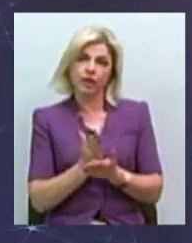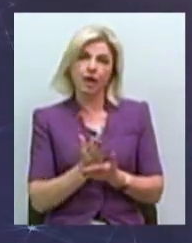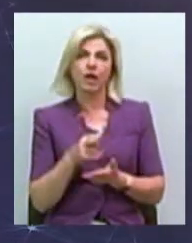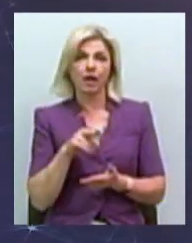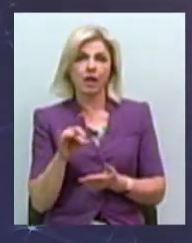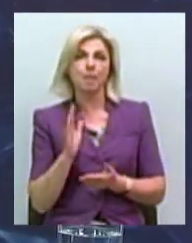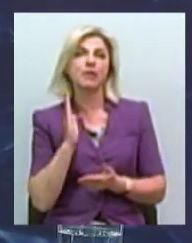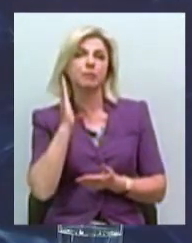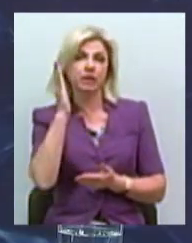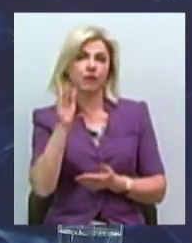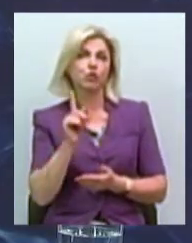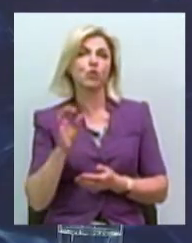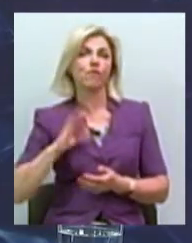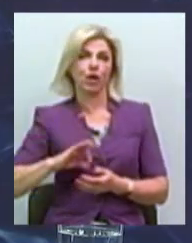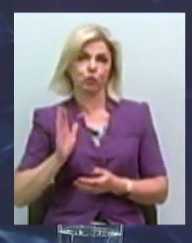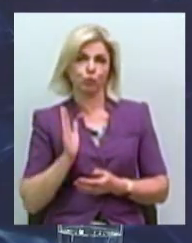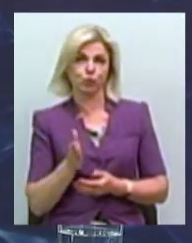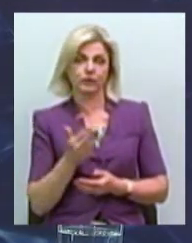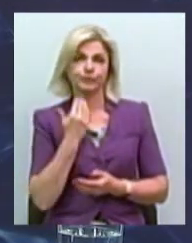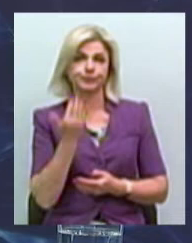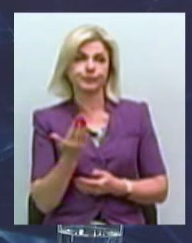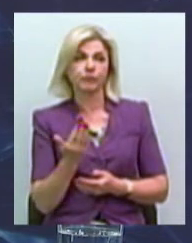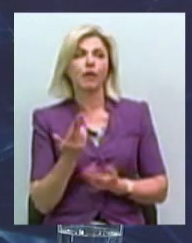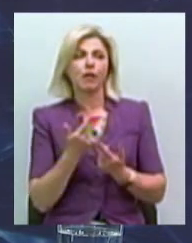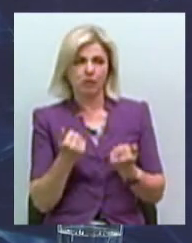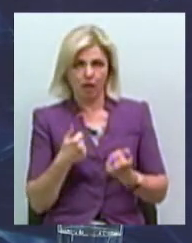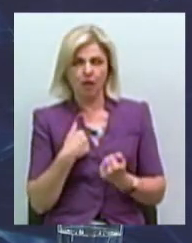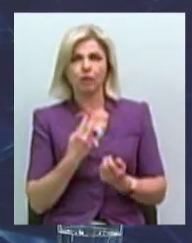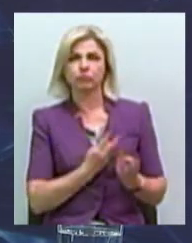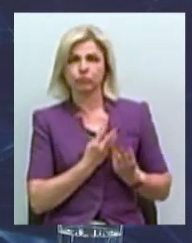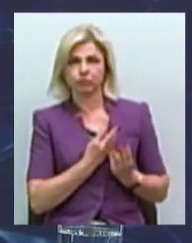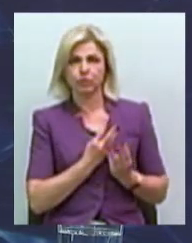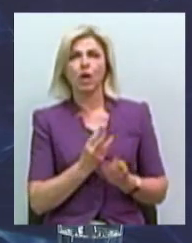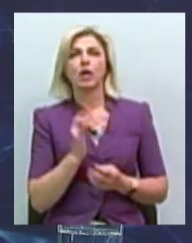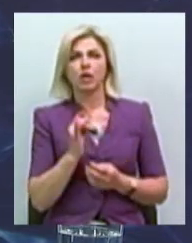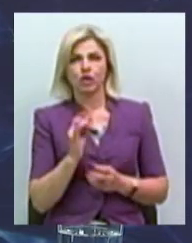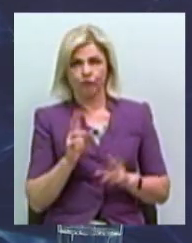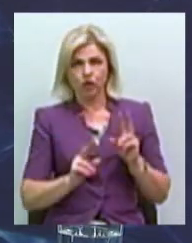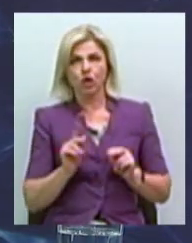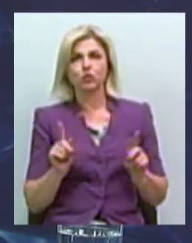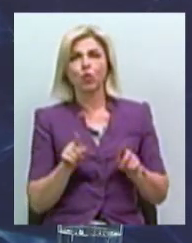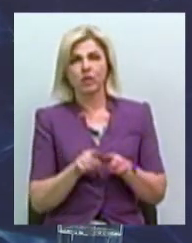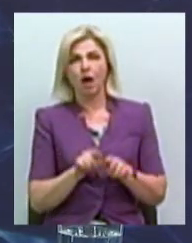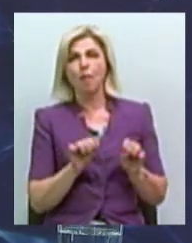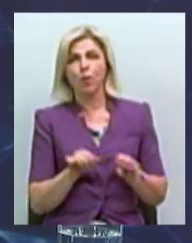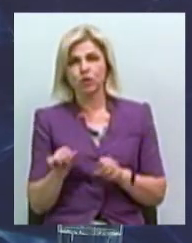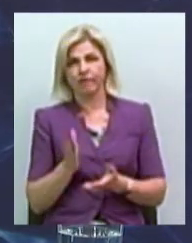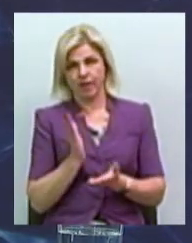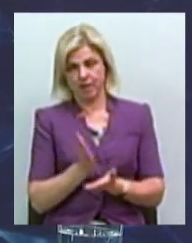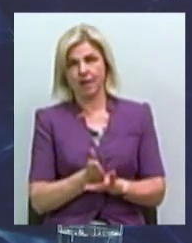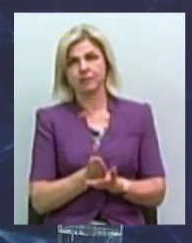буде вигідно? Так, я налаштований оптимістично, і тому вважаю, що така можливість є.